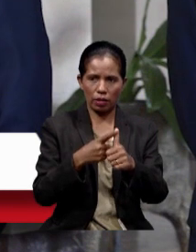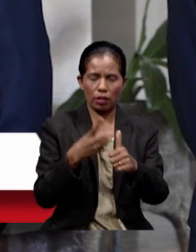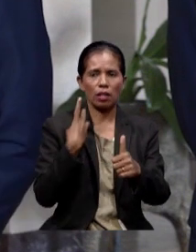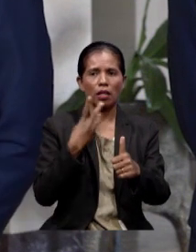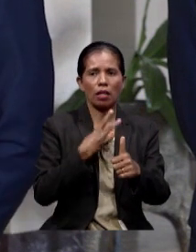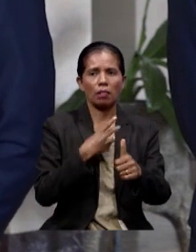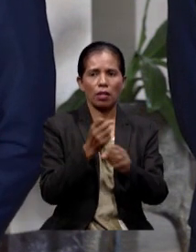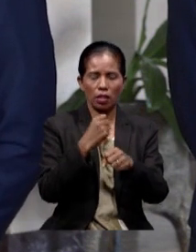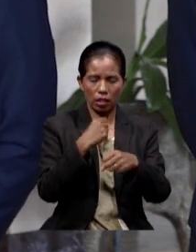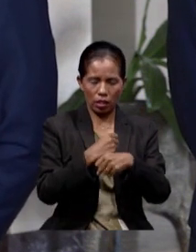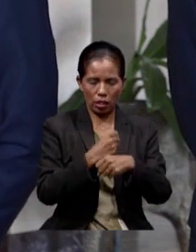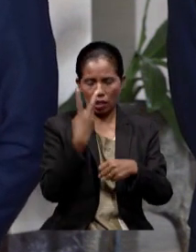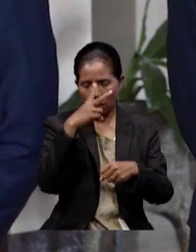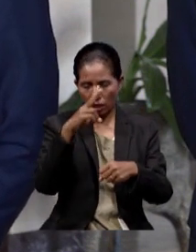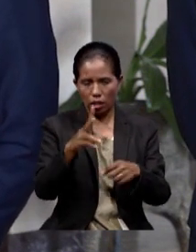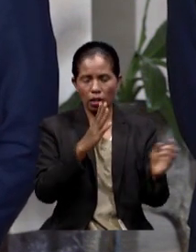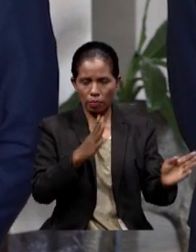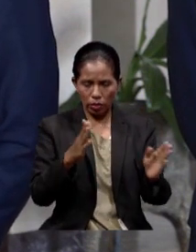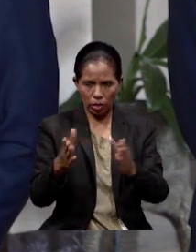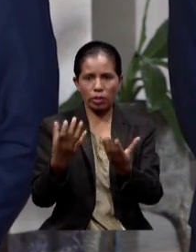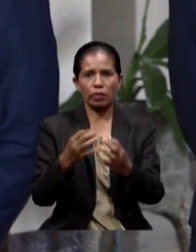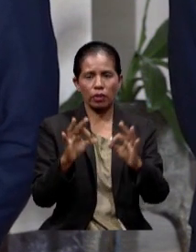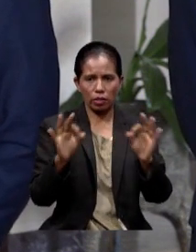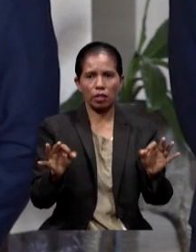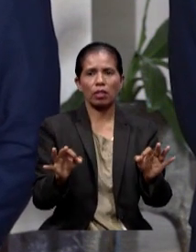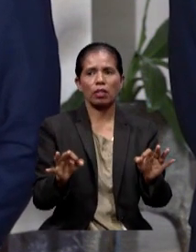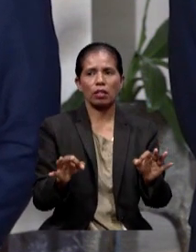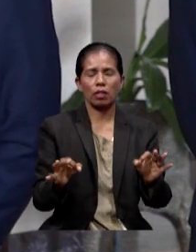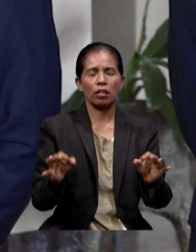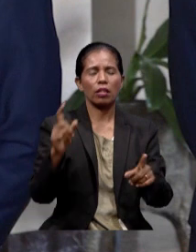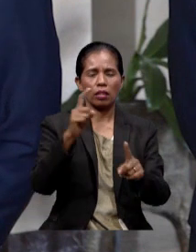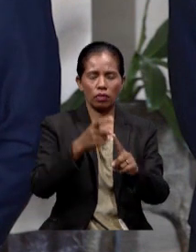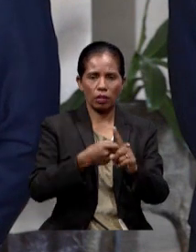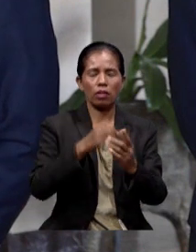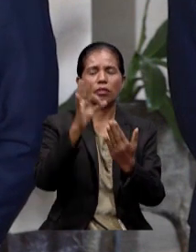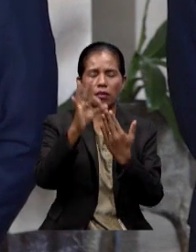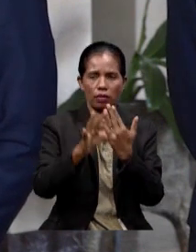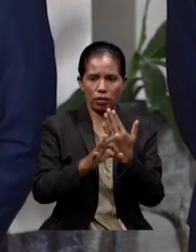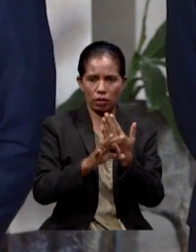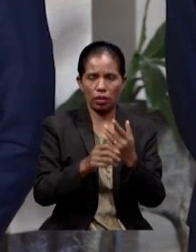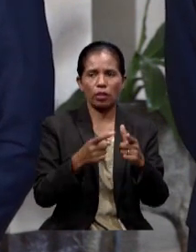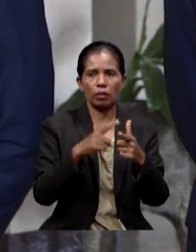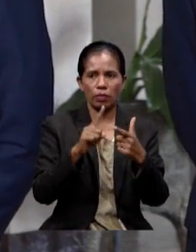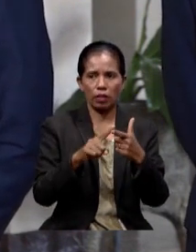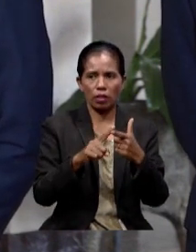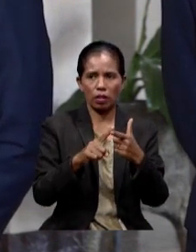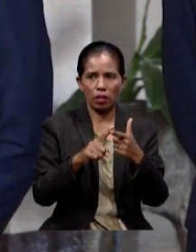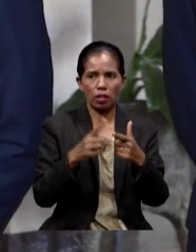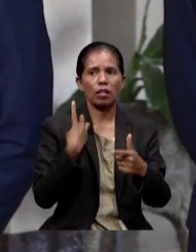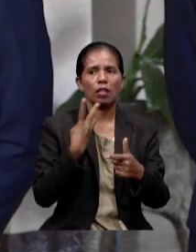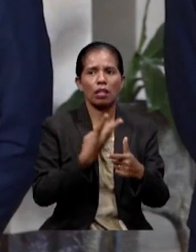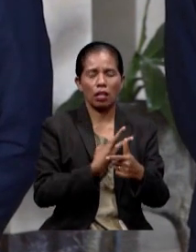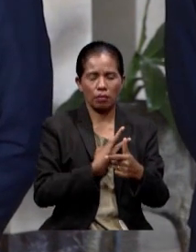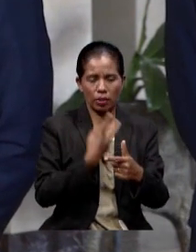halo conclusion ba prosesu tender asang ona ni hotu ona iha bulan Februari. Di poin di tan ami